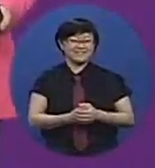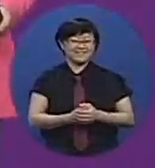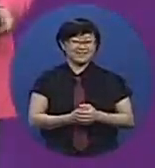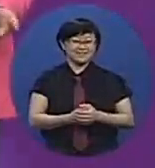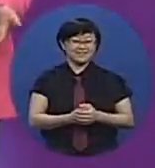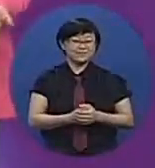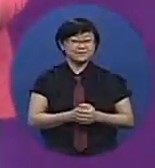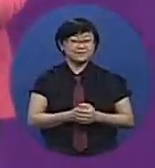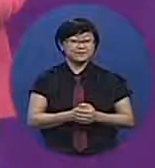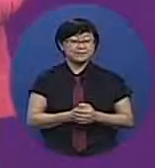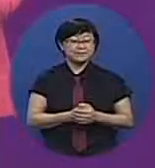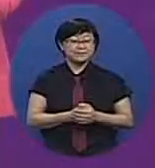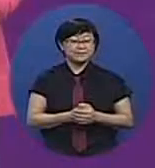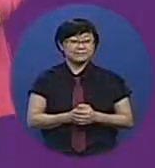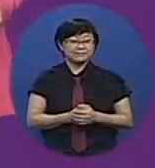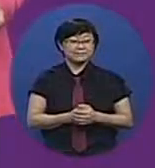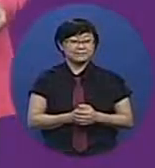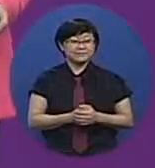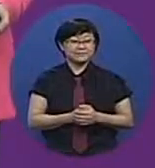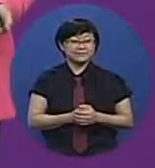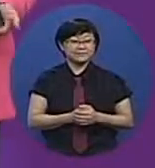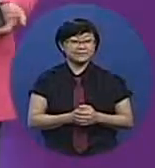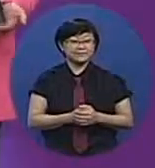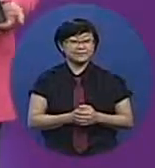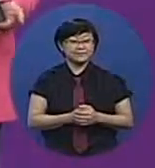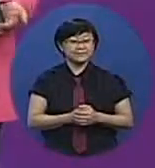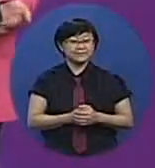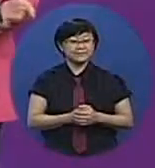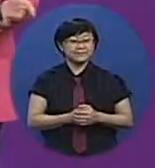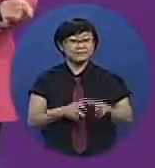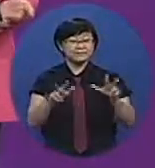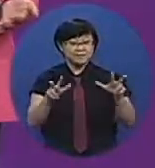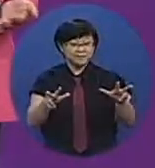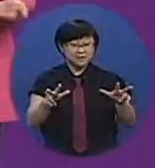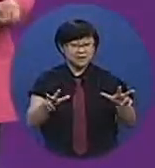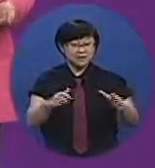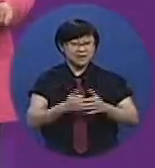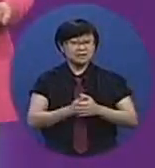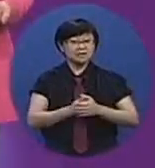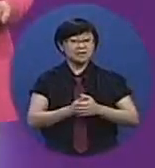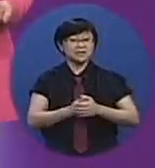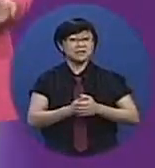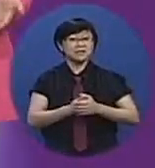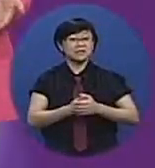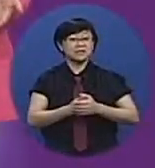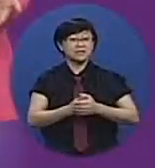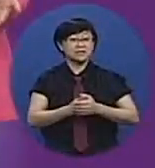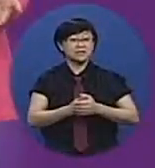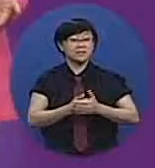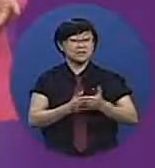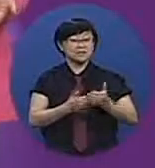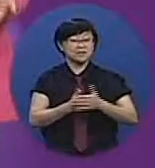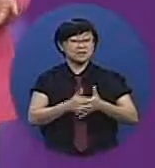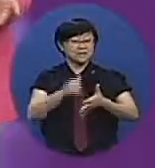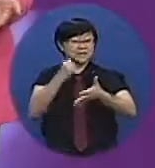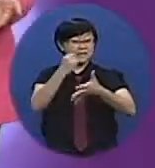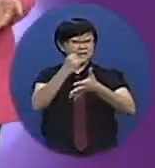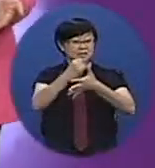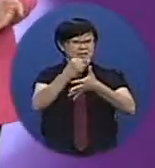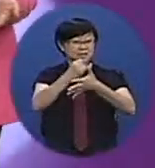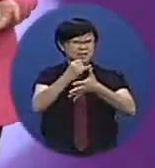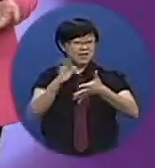네. 근데 네. 저기 지금 형제 지금 보니까